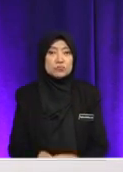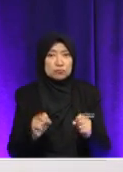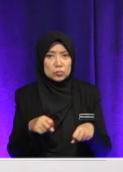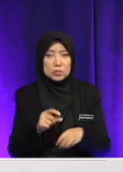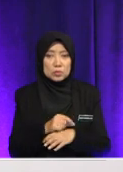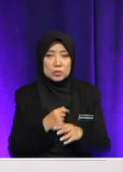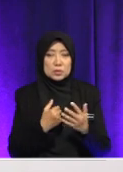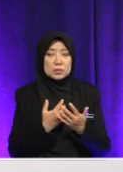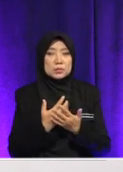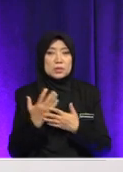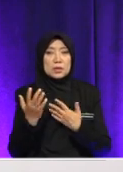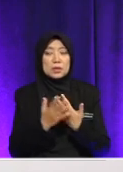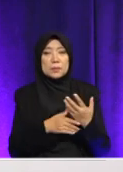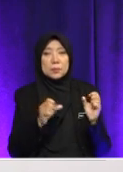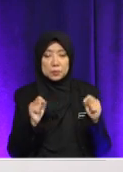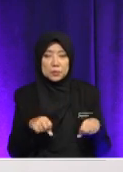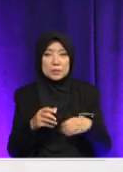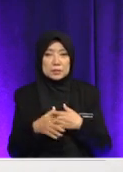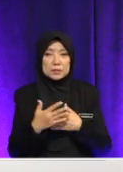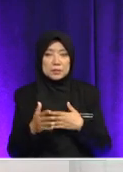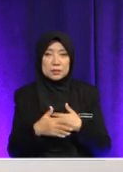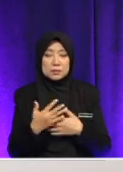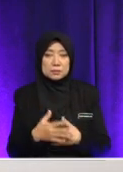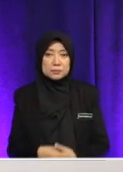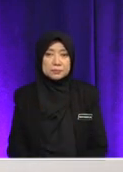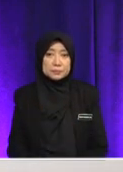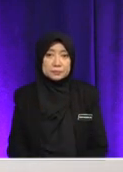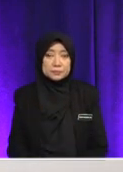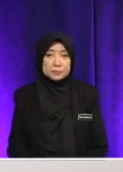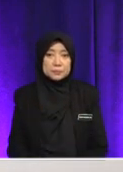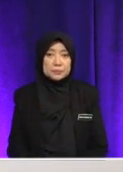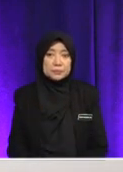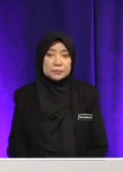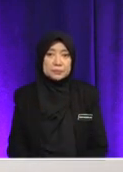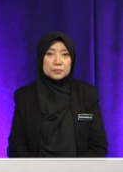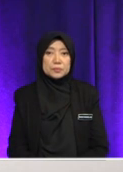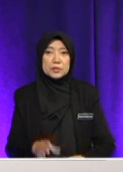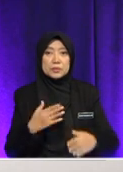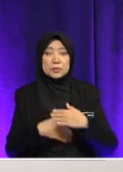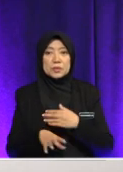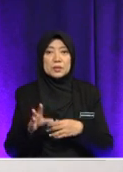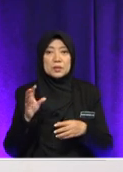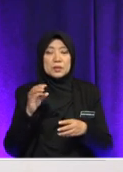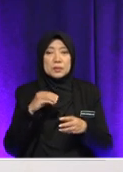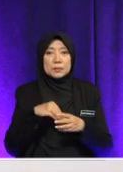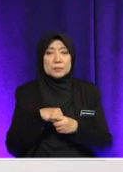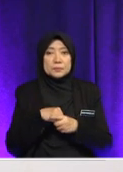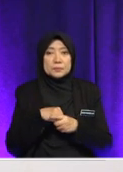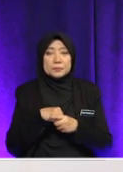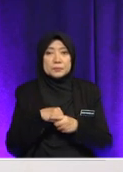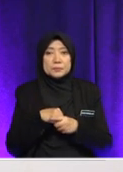lebih mudah kan kalau menggunakan tangan Oke kita masukkan di dalam di sini ya